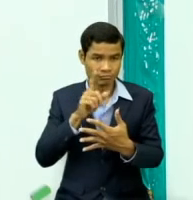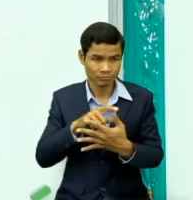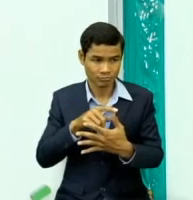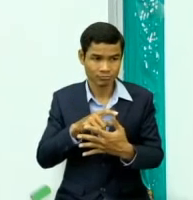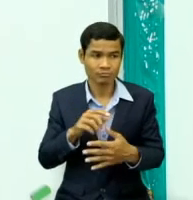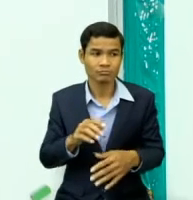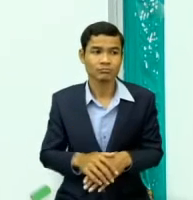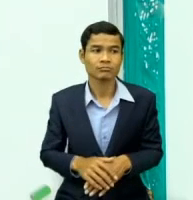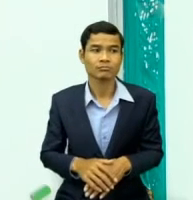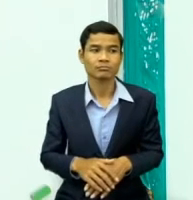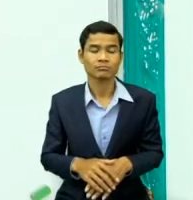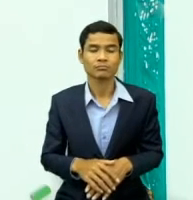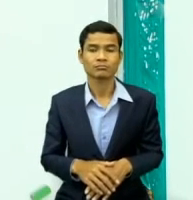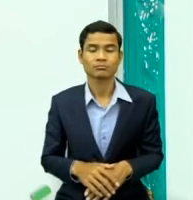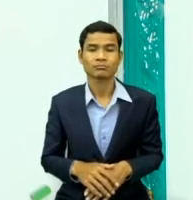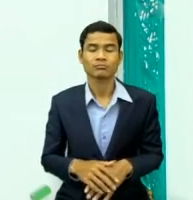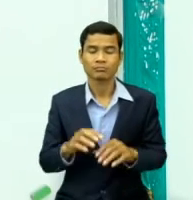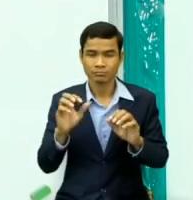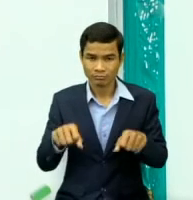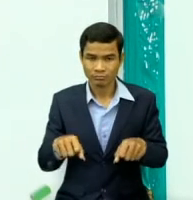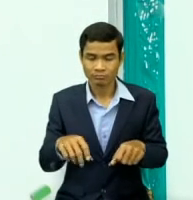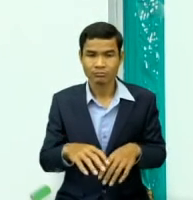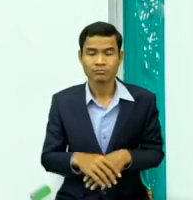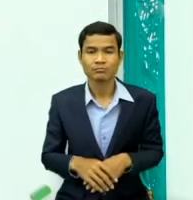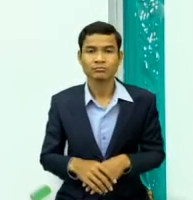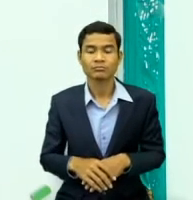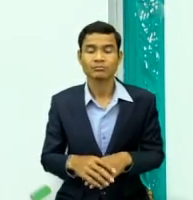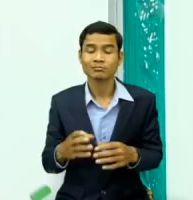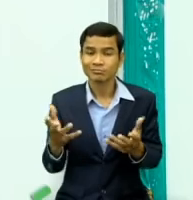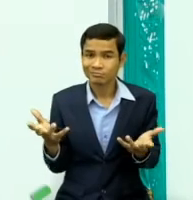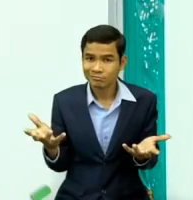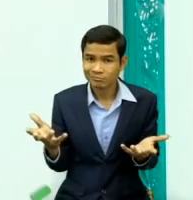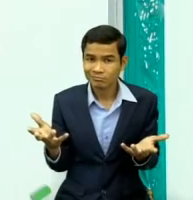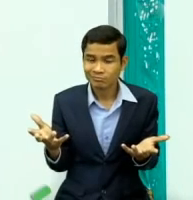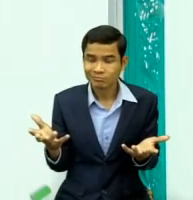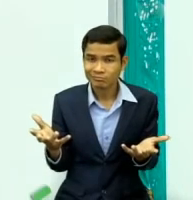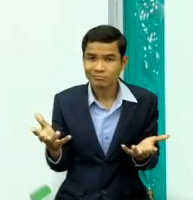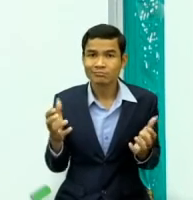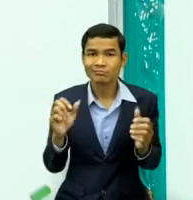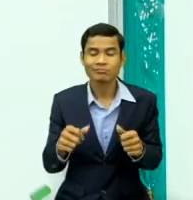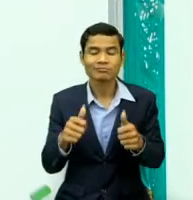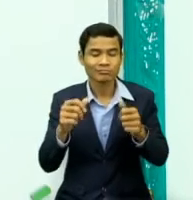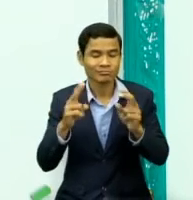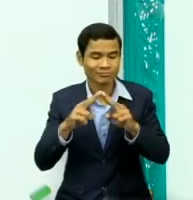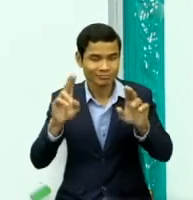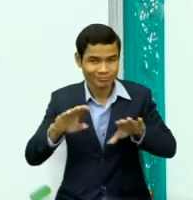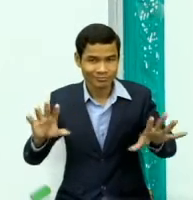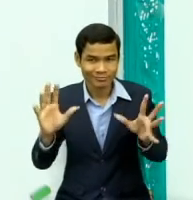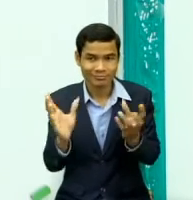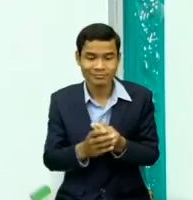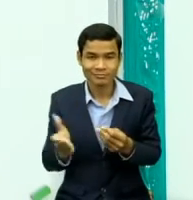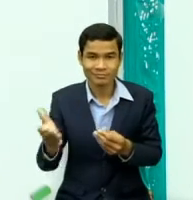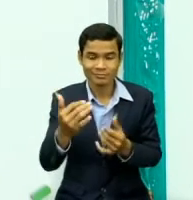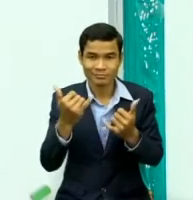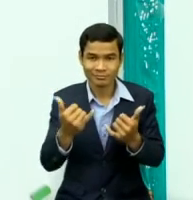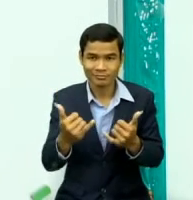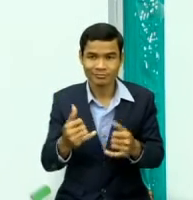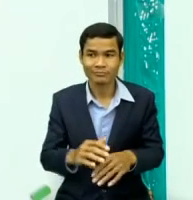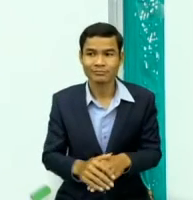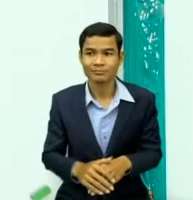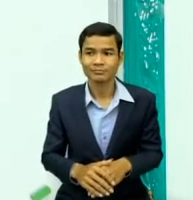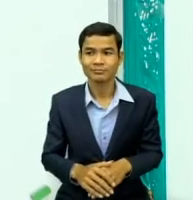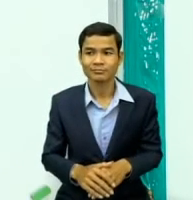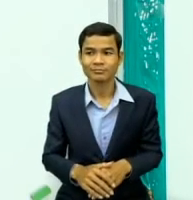ở chà chúng mày hai con chà lõn nè con tại lần này con tặng ở khá